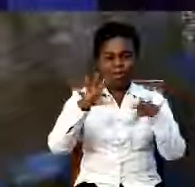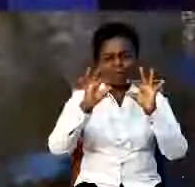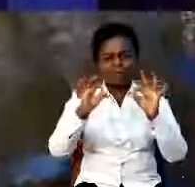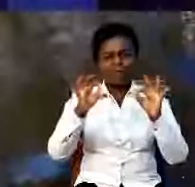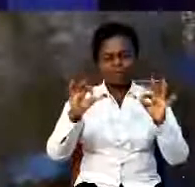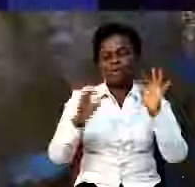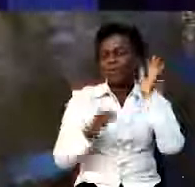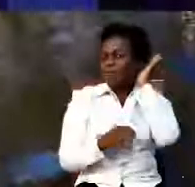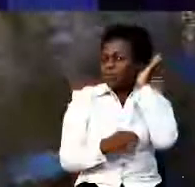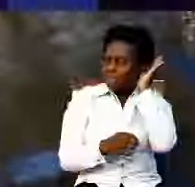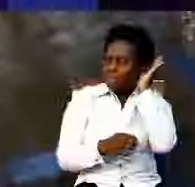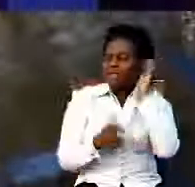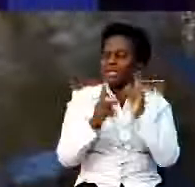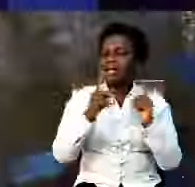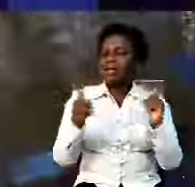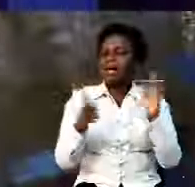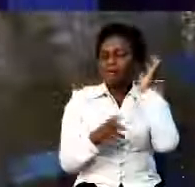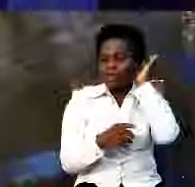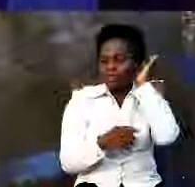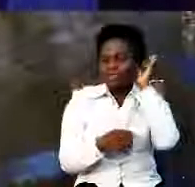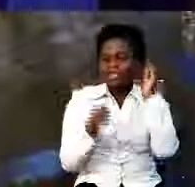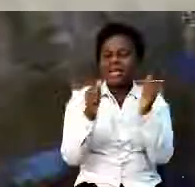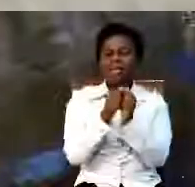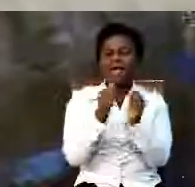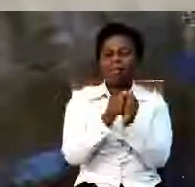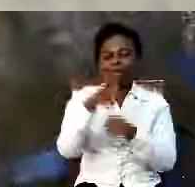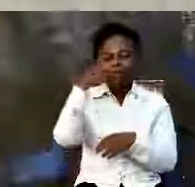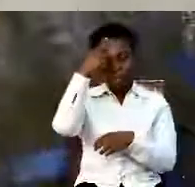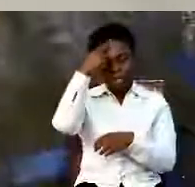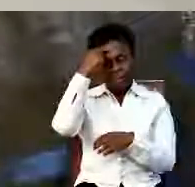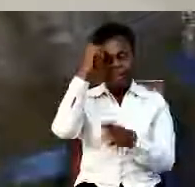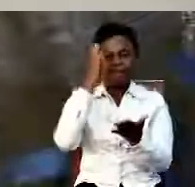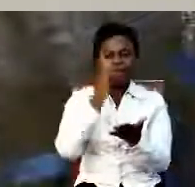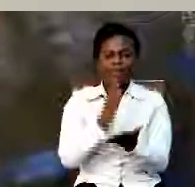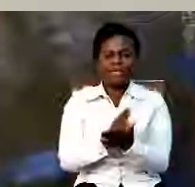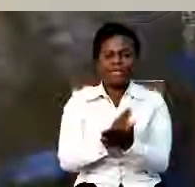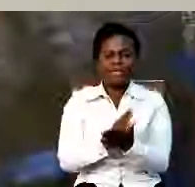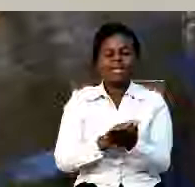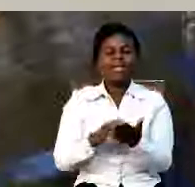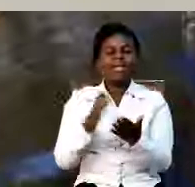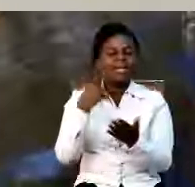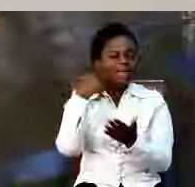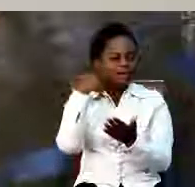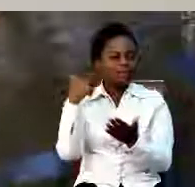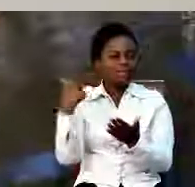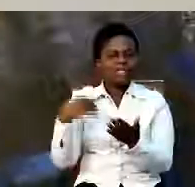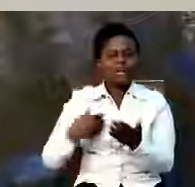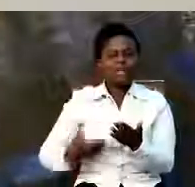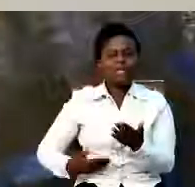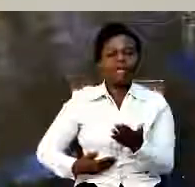wa kusikiliza, na kama utasikia jambo ambalo naamini la kweli, nataka kusikia mwanamke akisema namna gani?